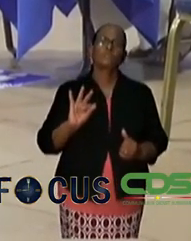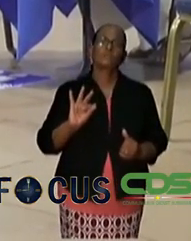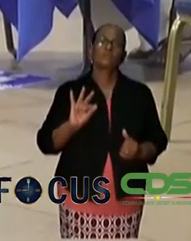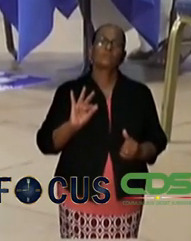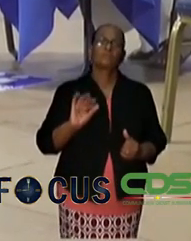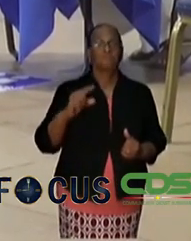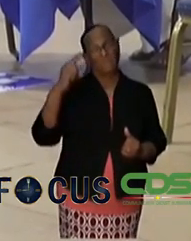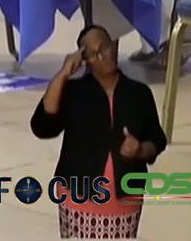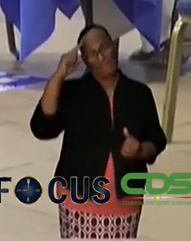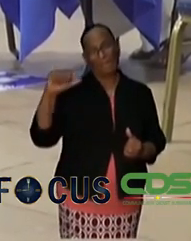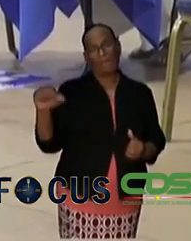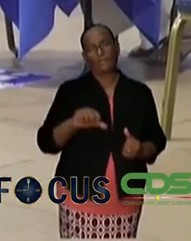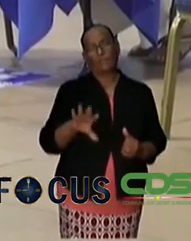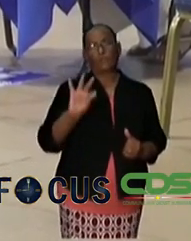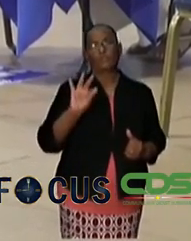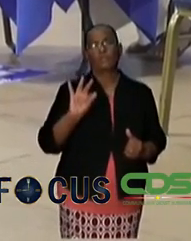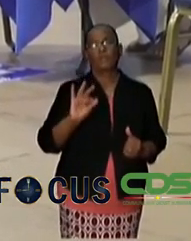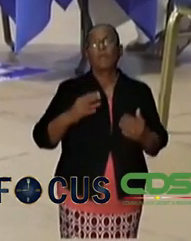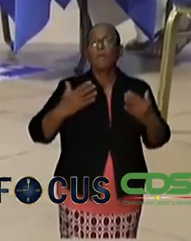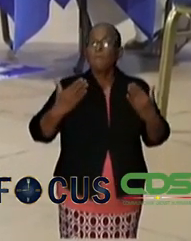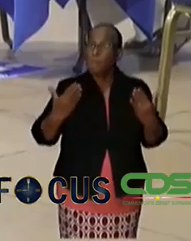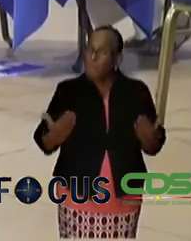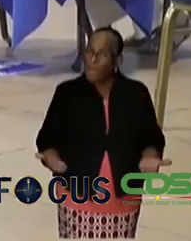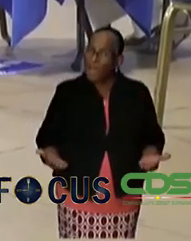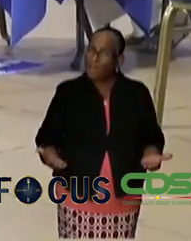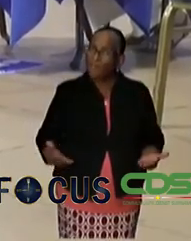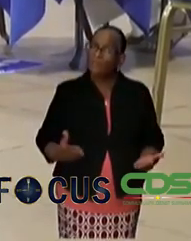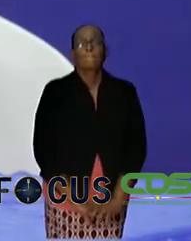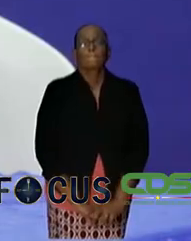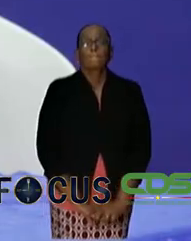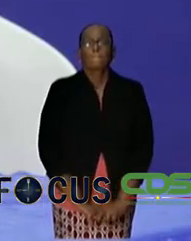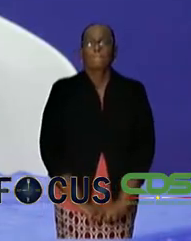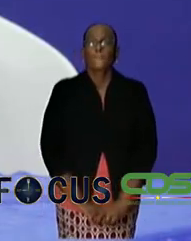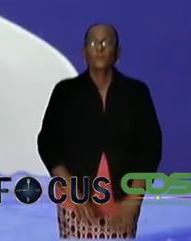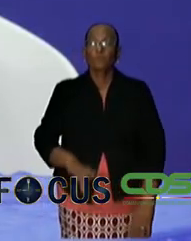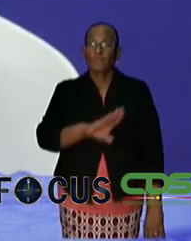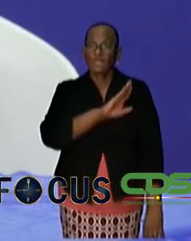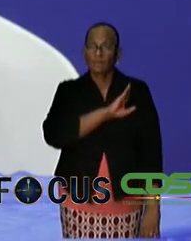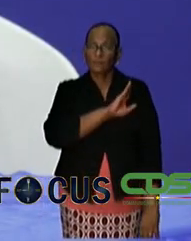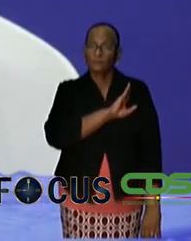met een andere oplossing moeten komen. Maar we zijn nog steeds on speaking term. Ook